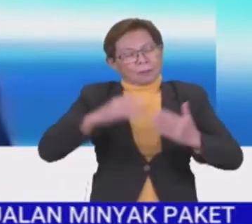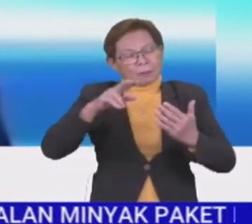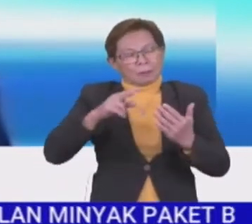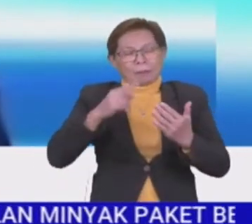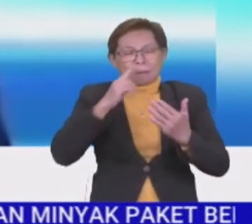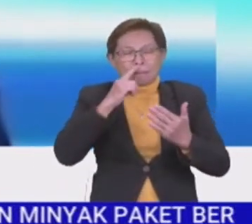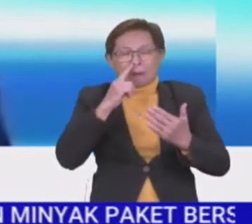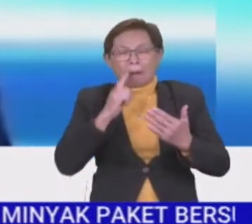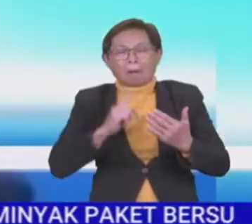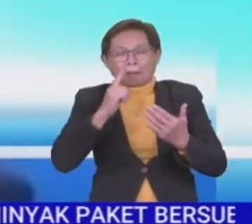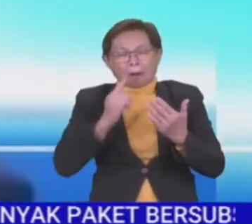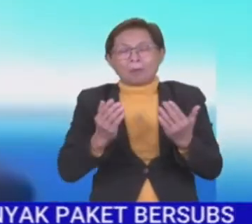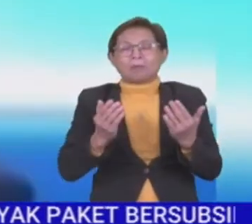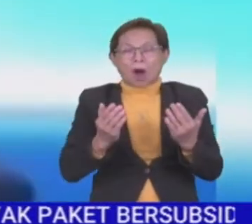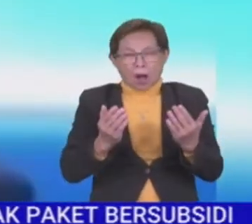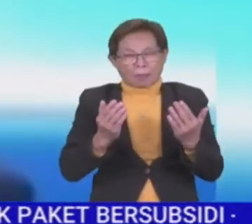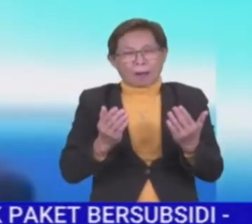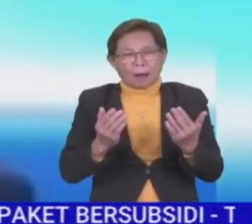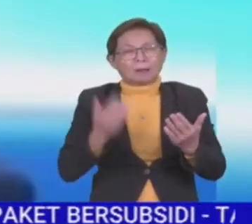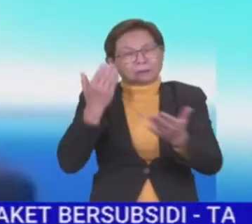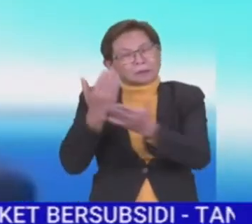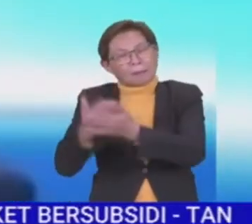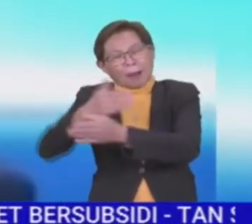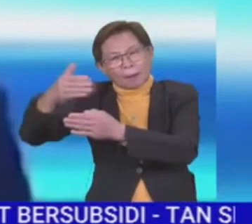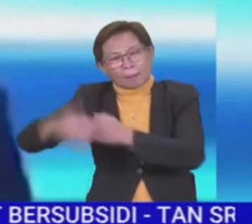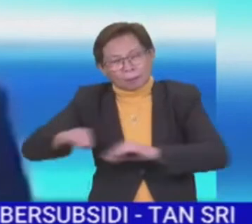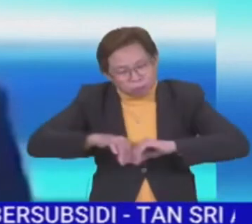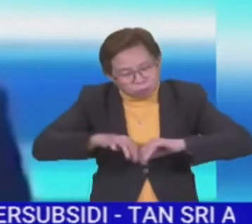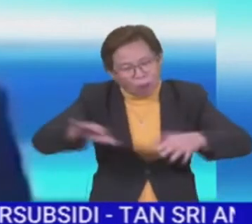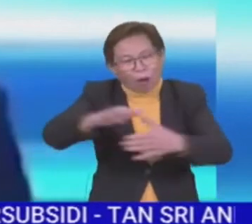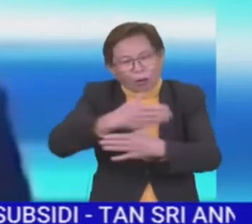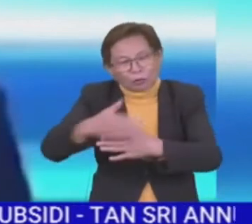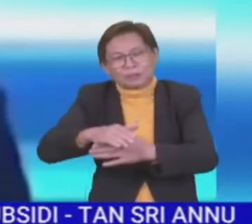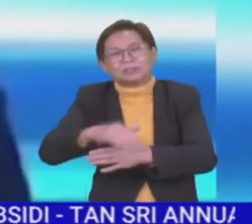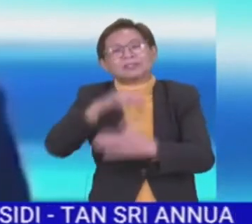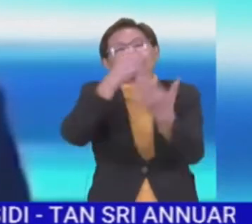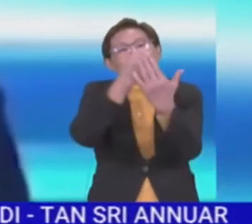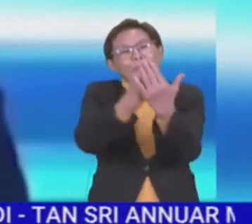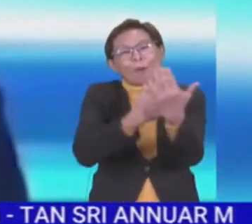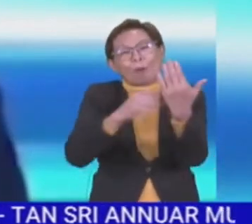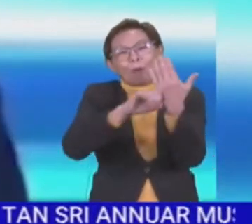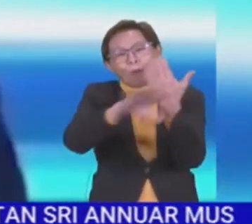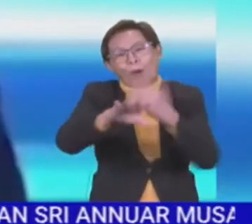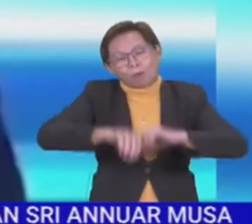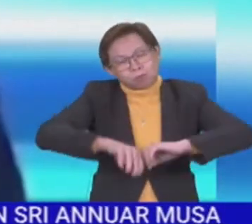dengan darah mengalir di hidungnya. Klip kejadian itu kini tular dikongsi di media sosial.